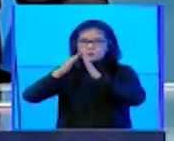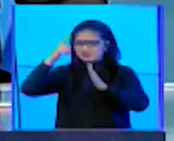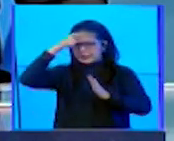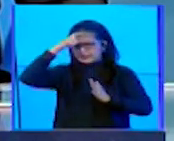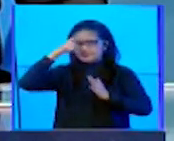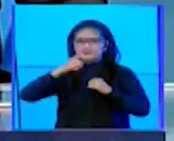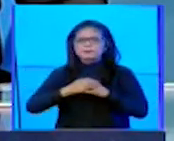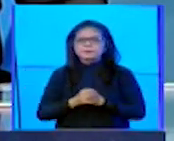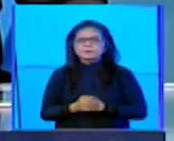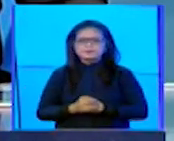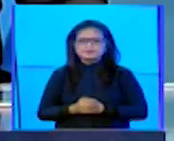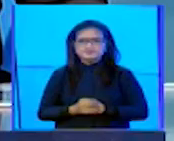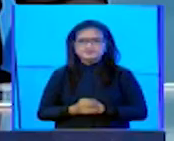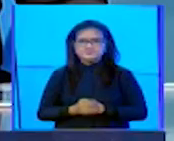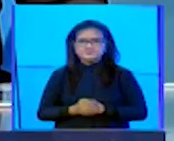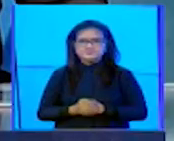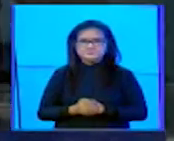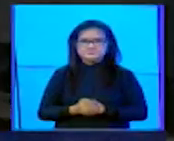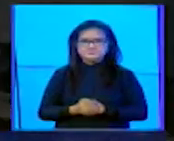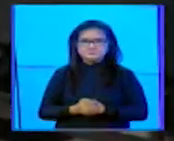dibawa ke rumah sakit